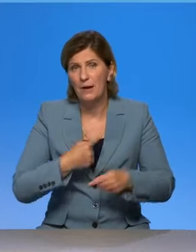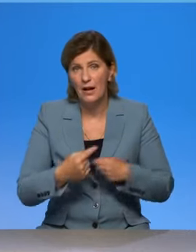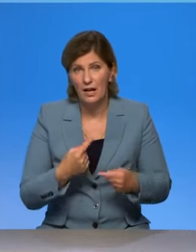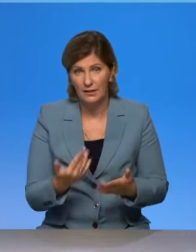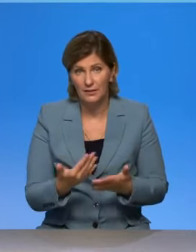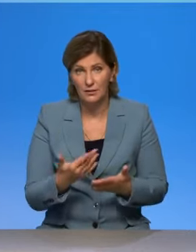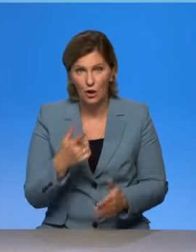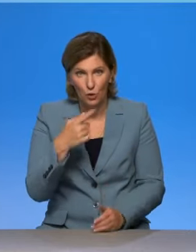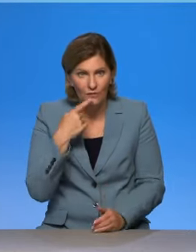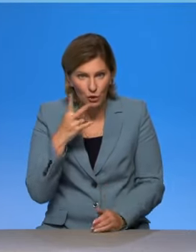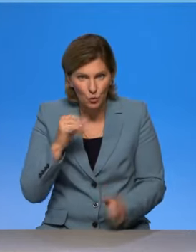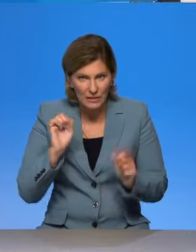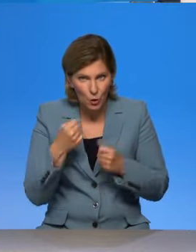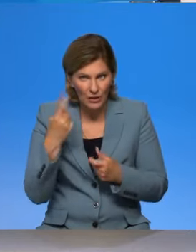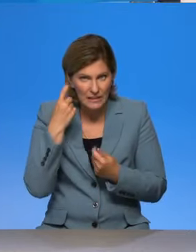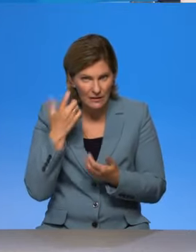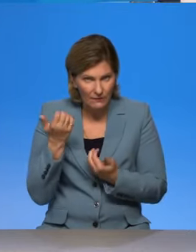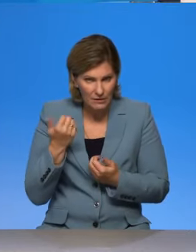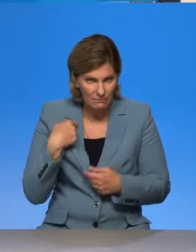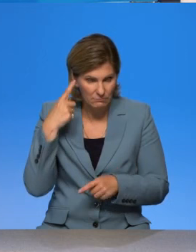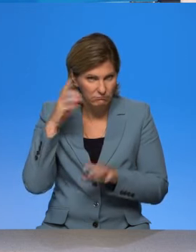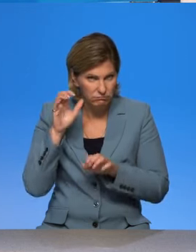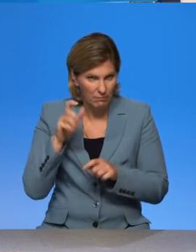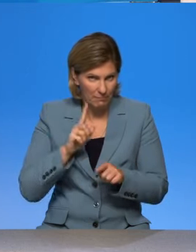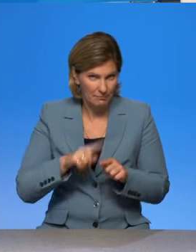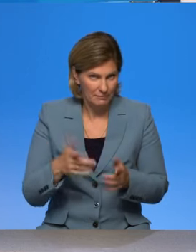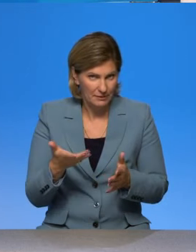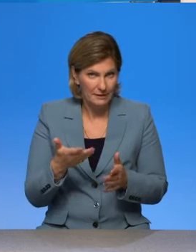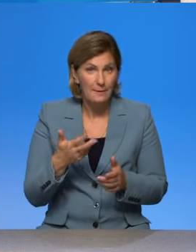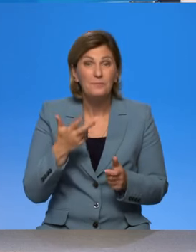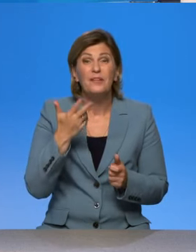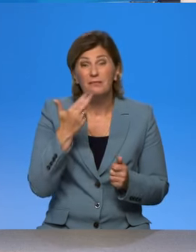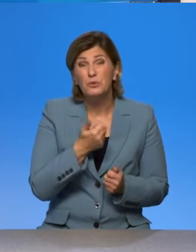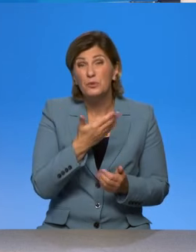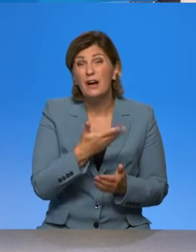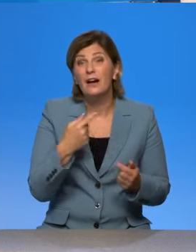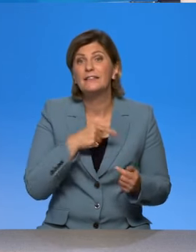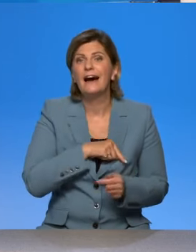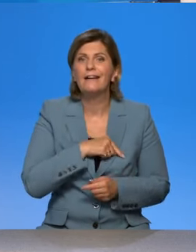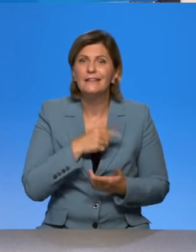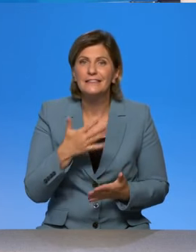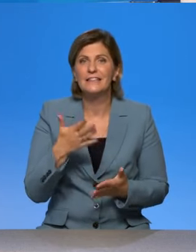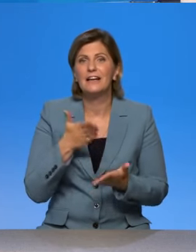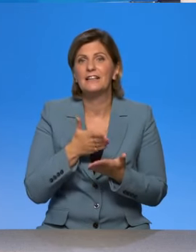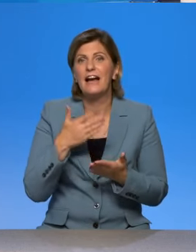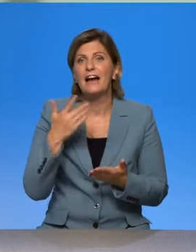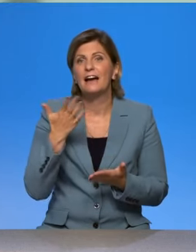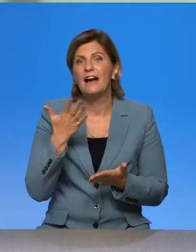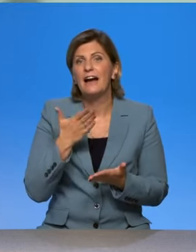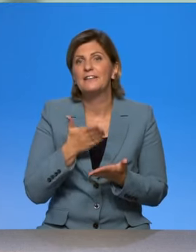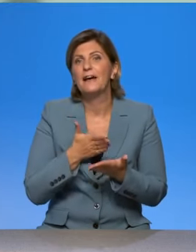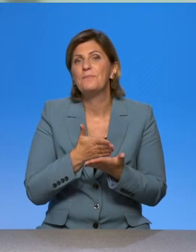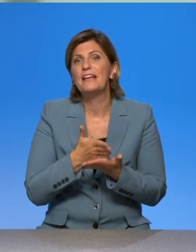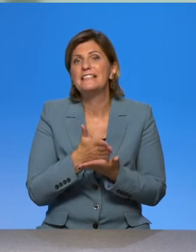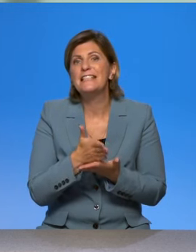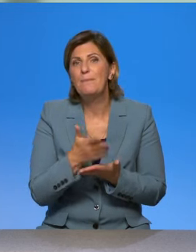поступления информации сильно меняется. Да, характеристики, какие-то определенные стремления, ну, те же самые ценностные ориентации, моральные